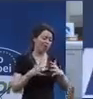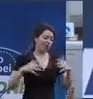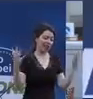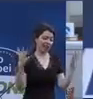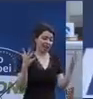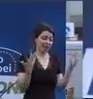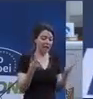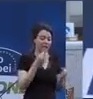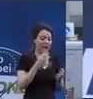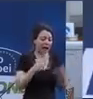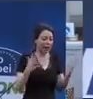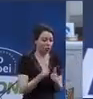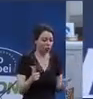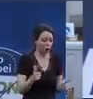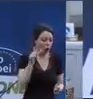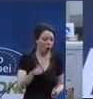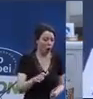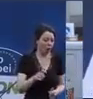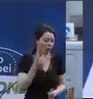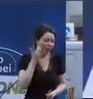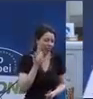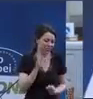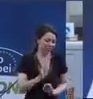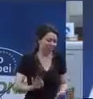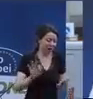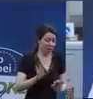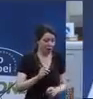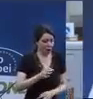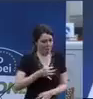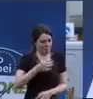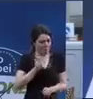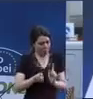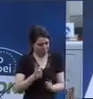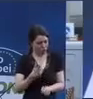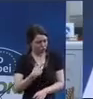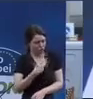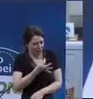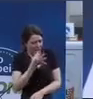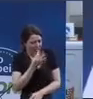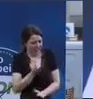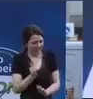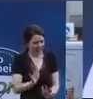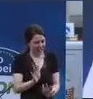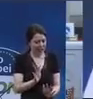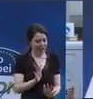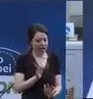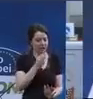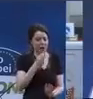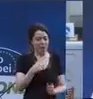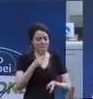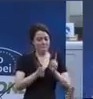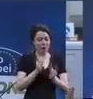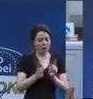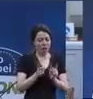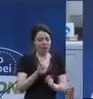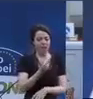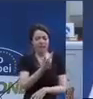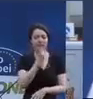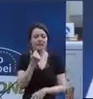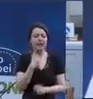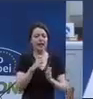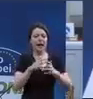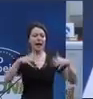senò non sono grandi c'è senso nella politica a fare la politica senza vol fare